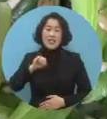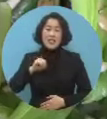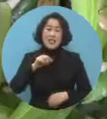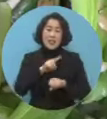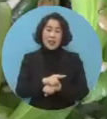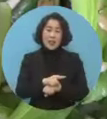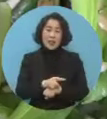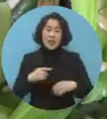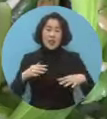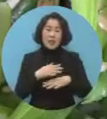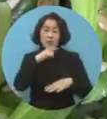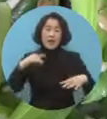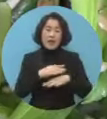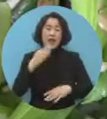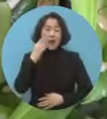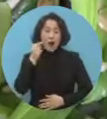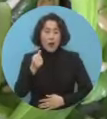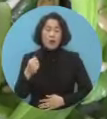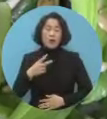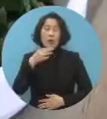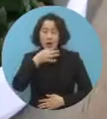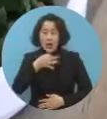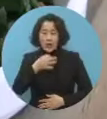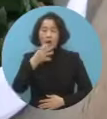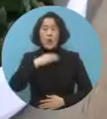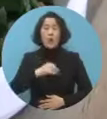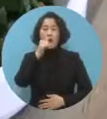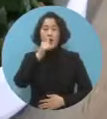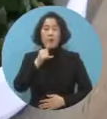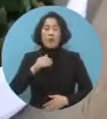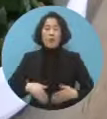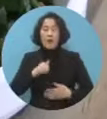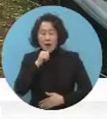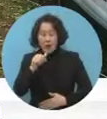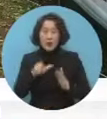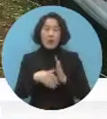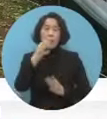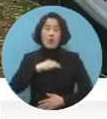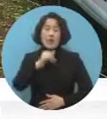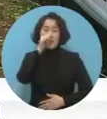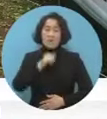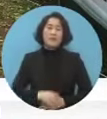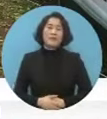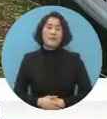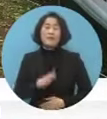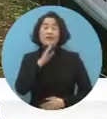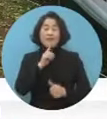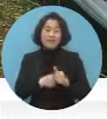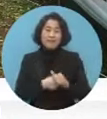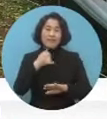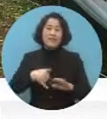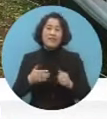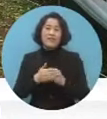혈전 예방과 감기, 골다공증, 충곤증에 효과가 있는 것으로 알려져 있습니다. 치나물은요, 친환경 재배로 하기